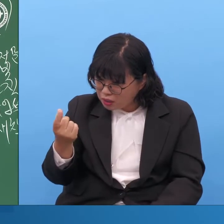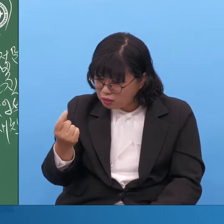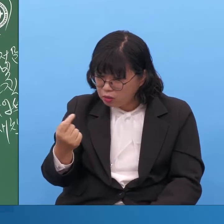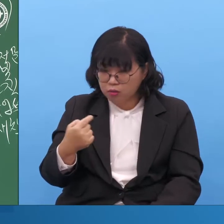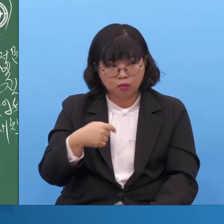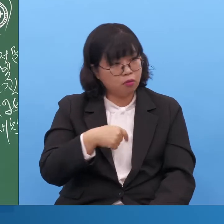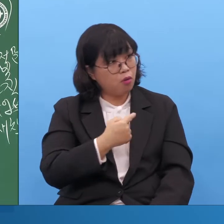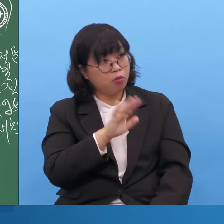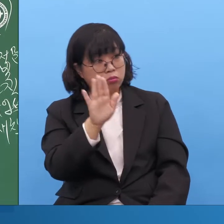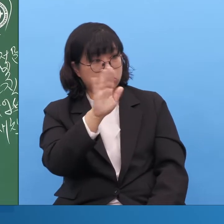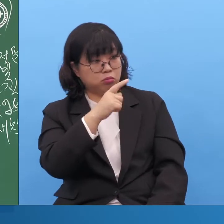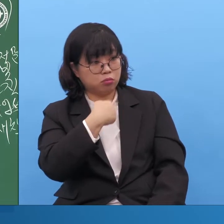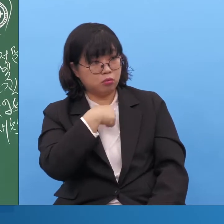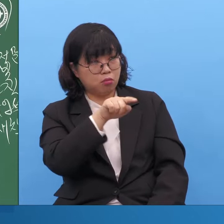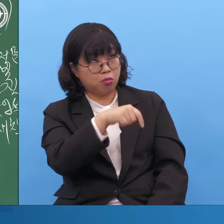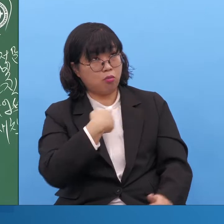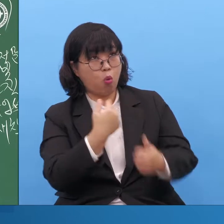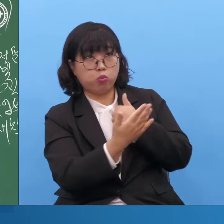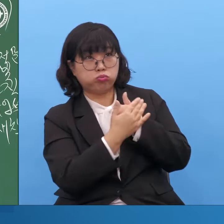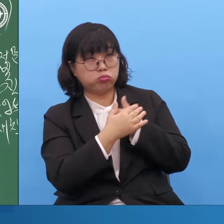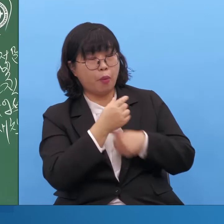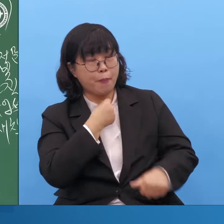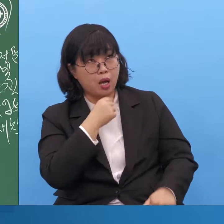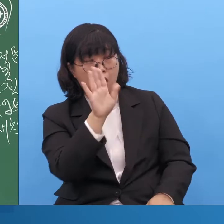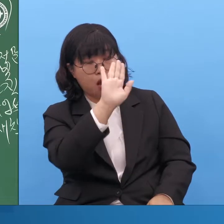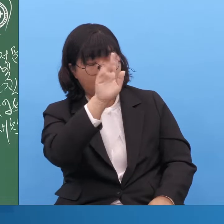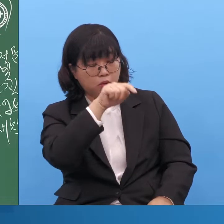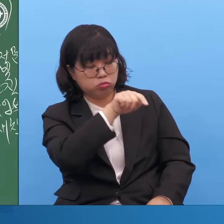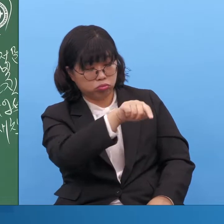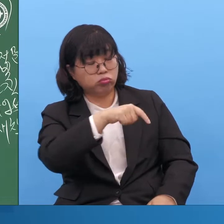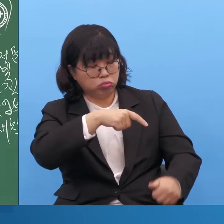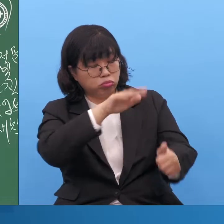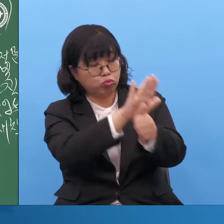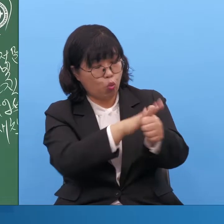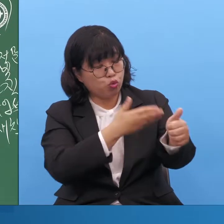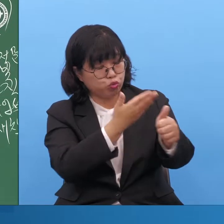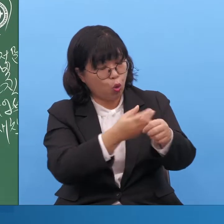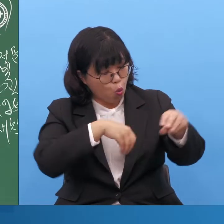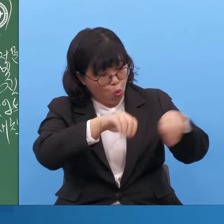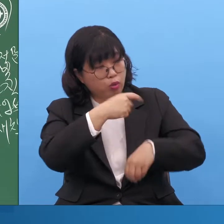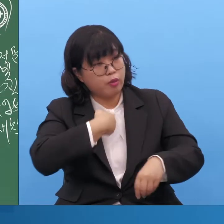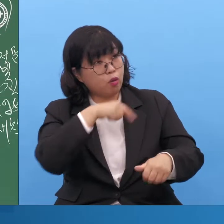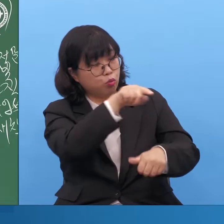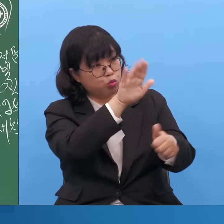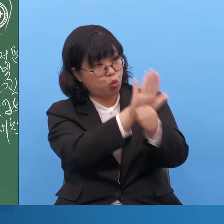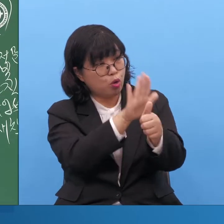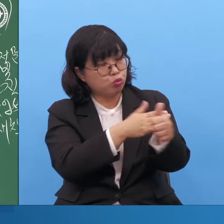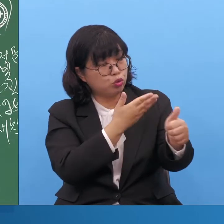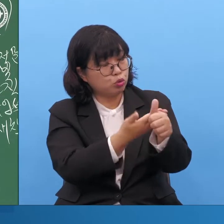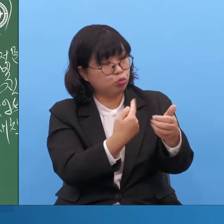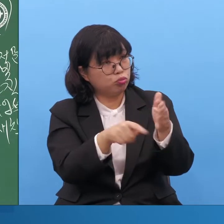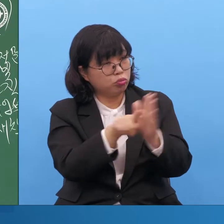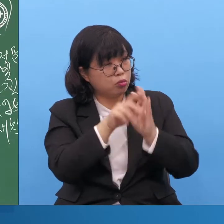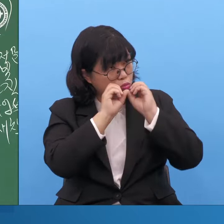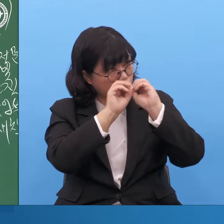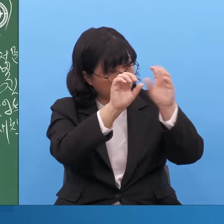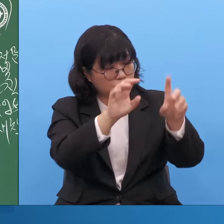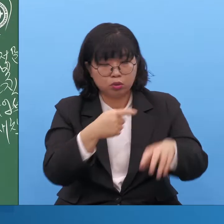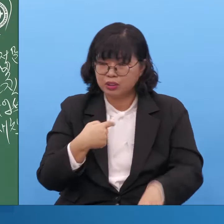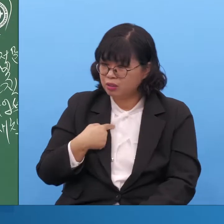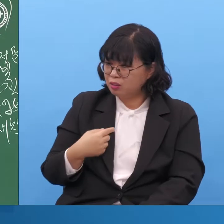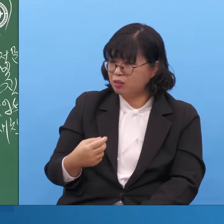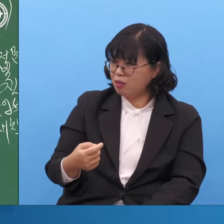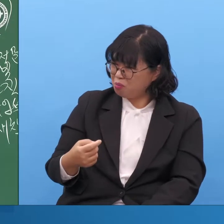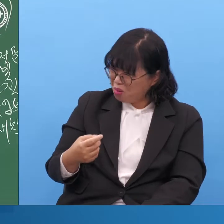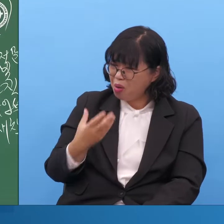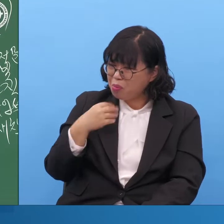what I'm doing. 그렇죠. 많은 교육자들 우리 부교육자를 주의해야 될게요. 어디 가면은 중직자들이 뭐 당연히